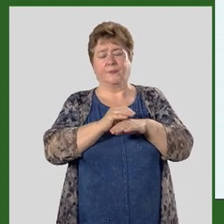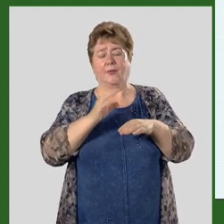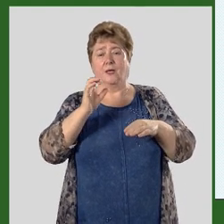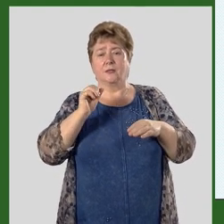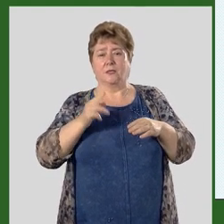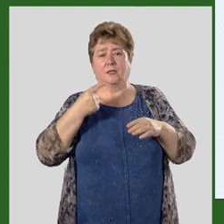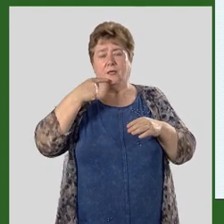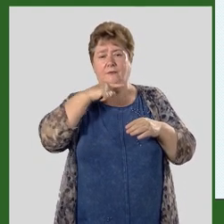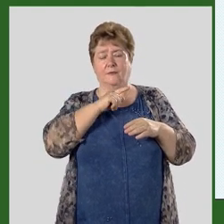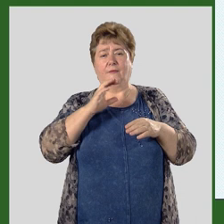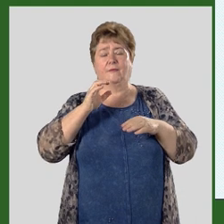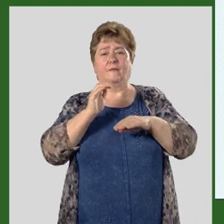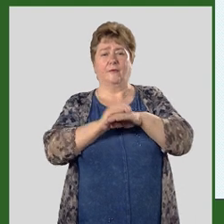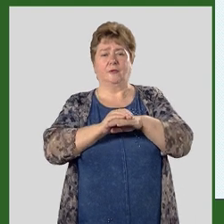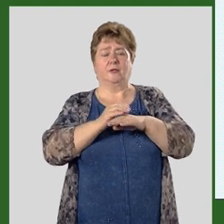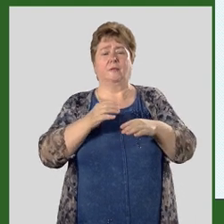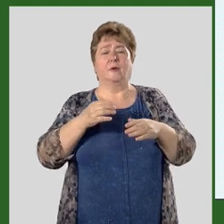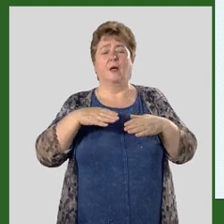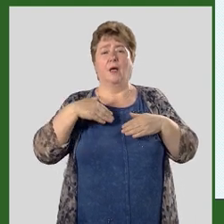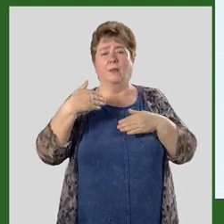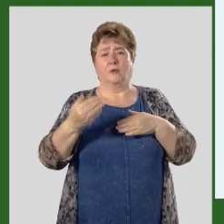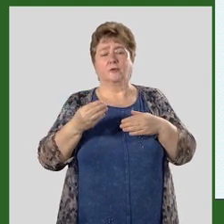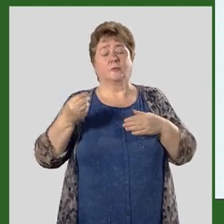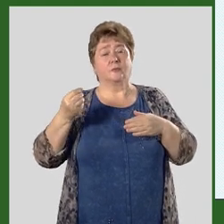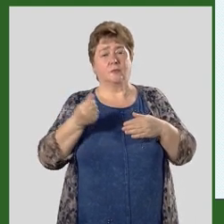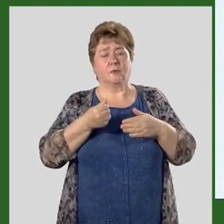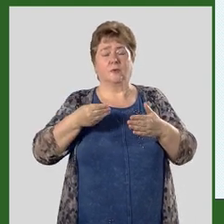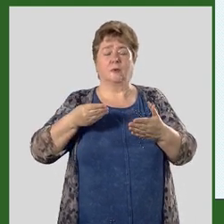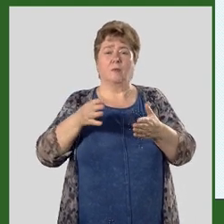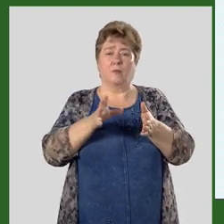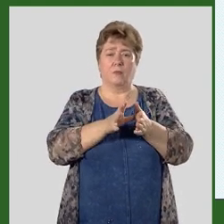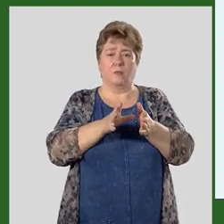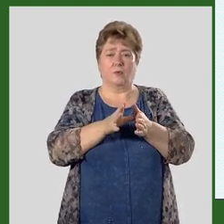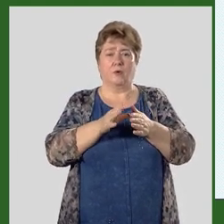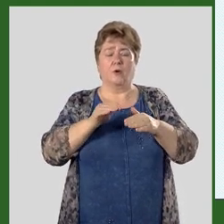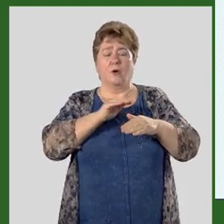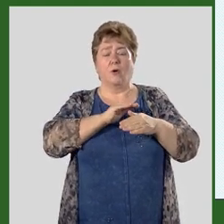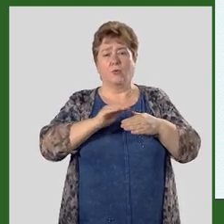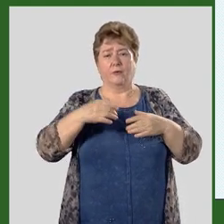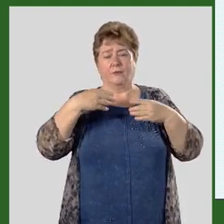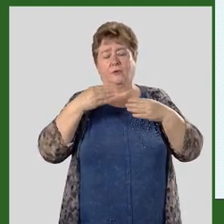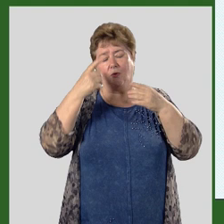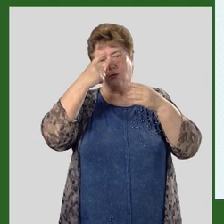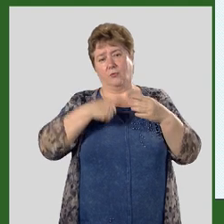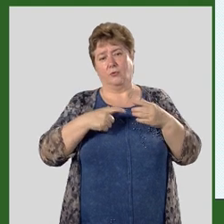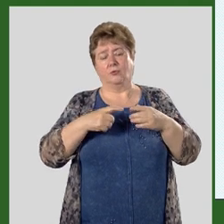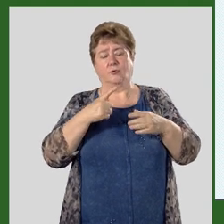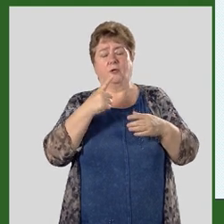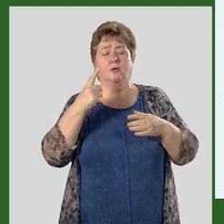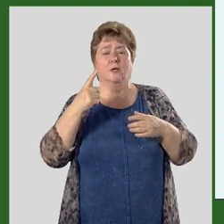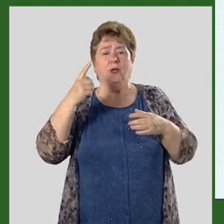К социально-экономическим факторам относят материальное обеспечение, уровень культуры и